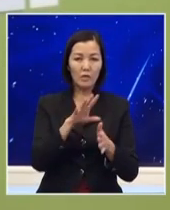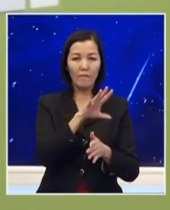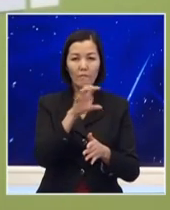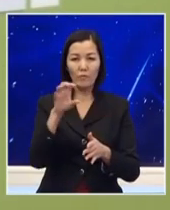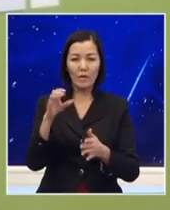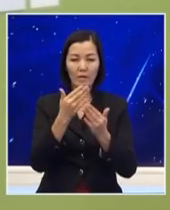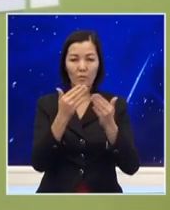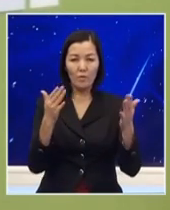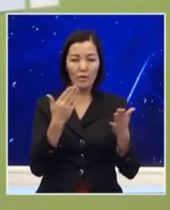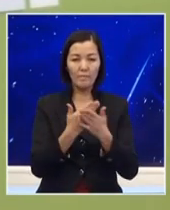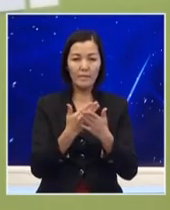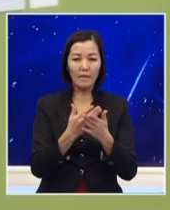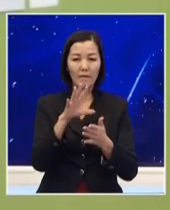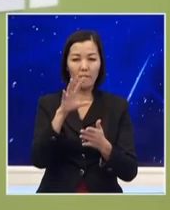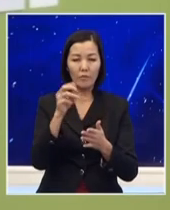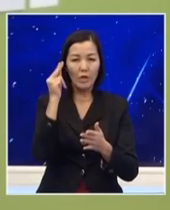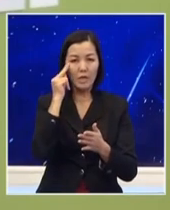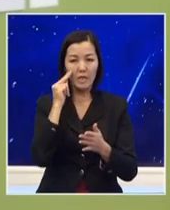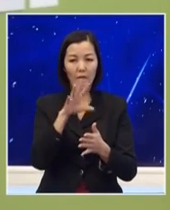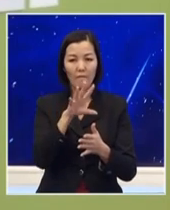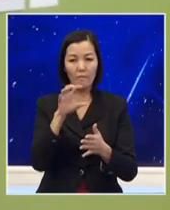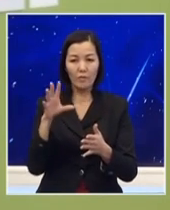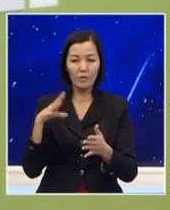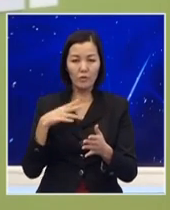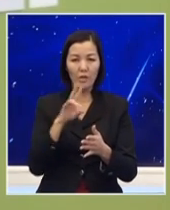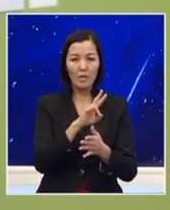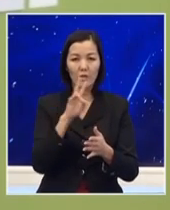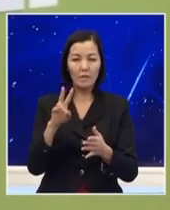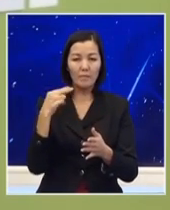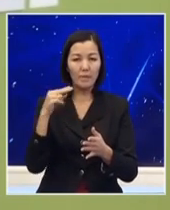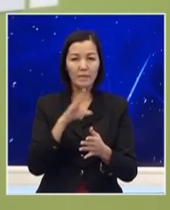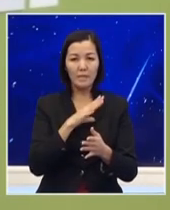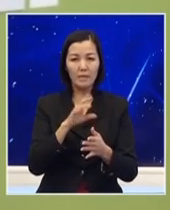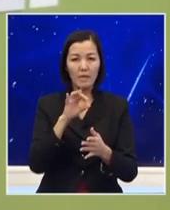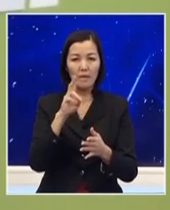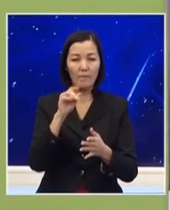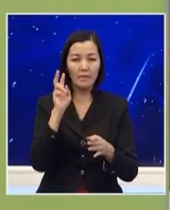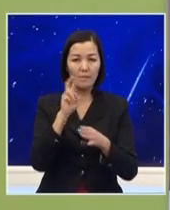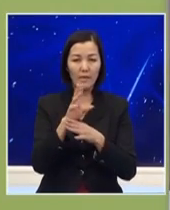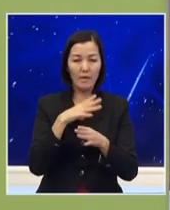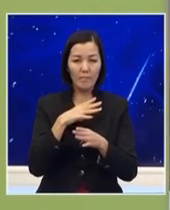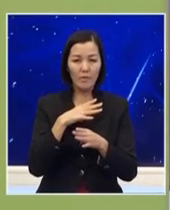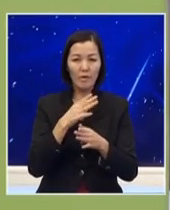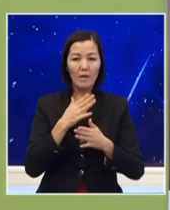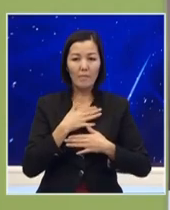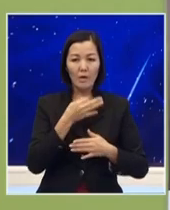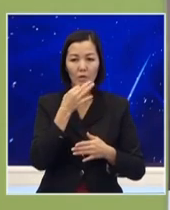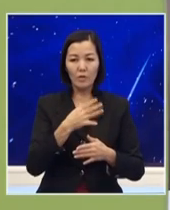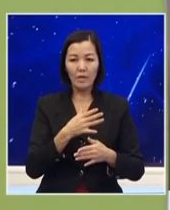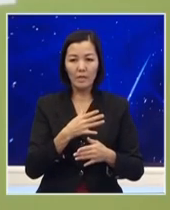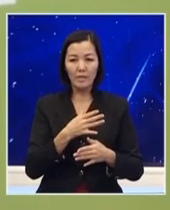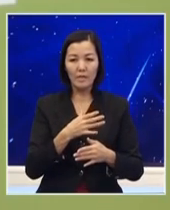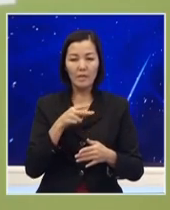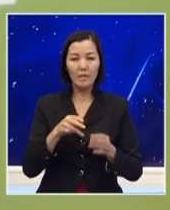суреттері қойылған. Мысалы, мына сурет Қытайда түсірілді. Мұнда Назарбаев президент емес елбасы ретінде барған еді. Маған мына сурет ұнайды.